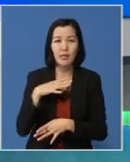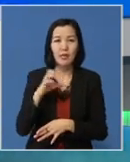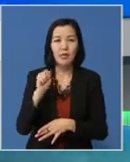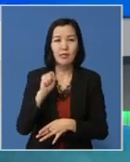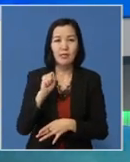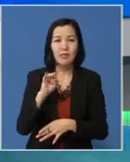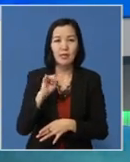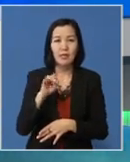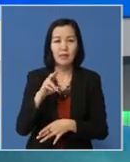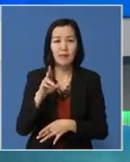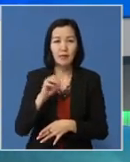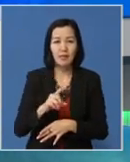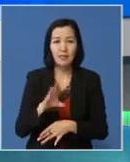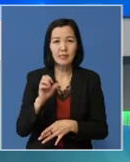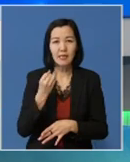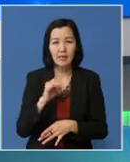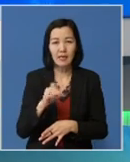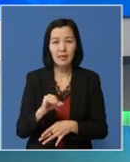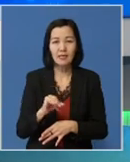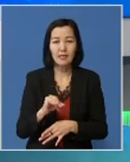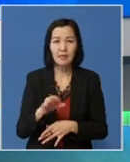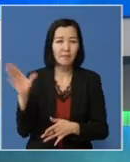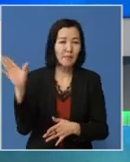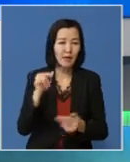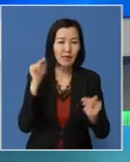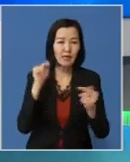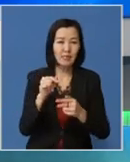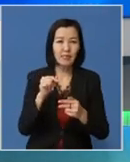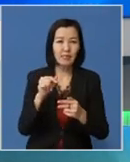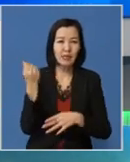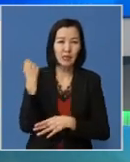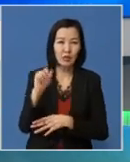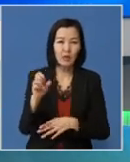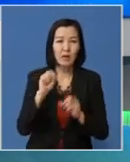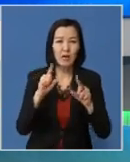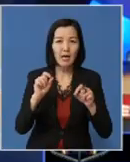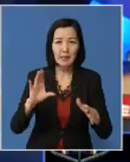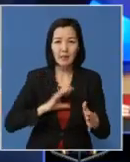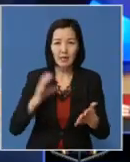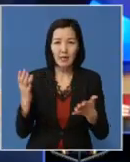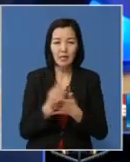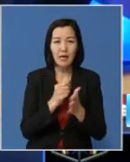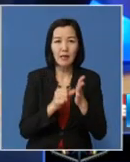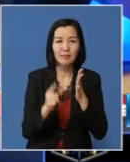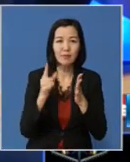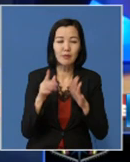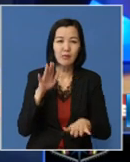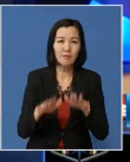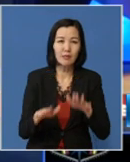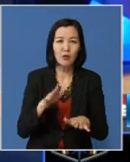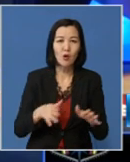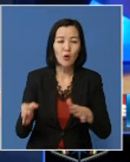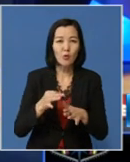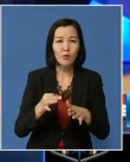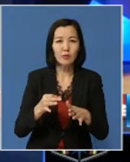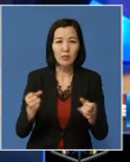Сайрамкез Ақмолда мен Сайхан Тайсуев қарсылас шақ келтірмей алтын медальді олжалады. Алдымен 61 келі салмақ дәрежесінде облыстық